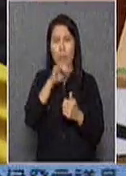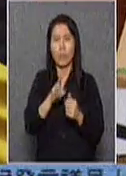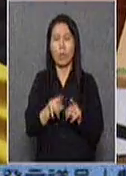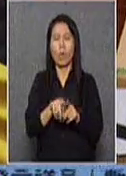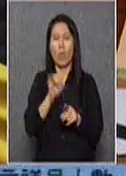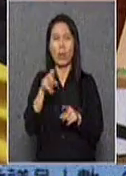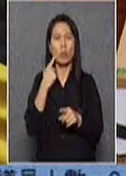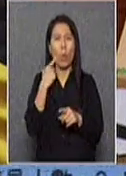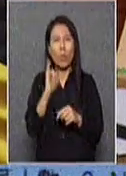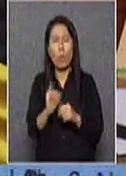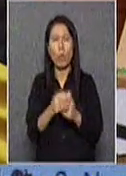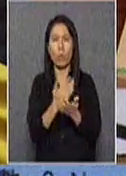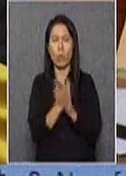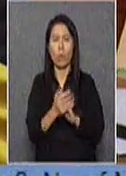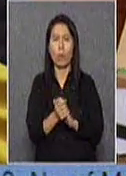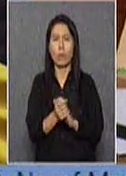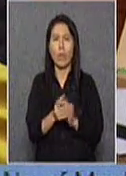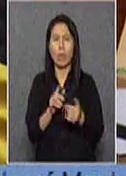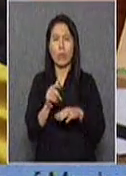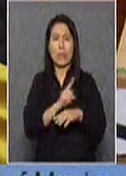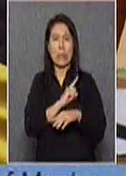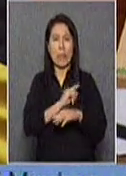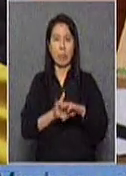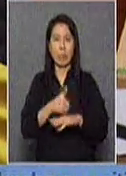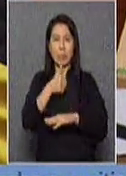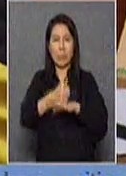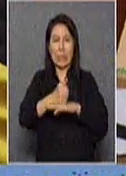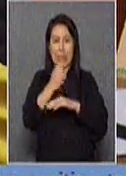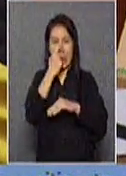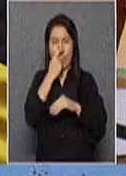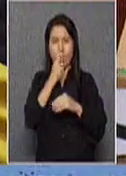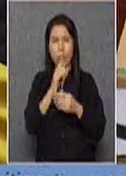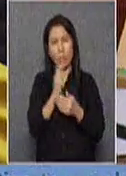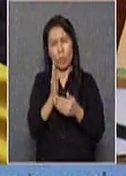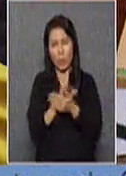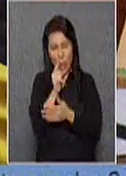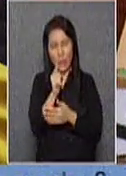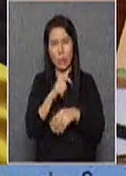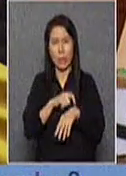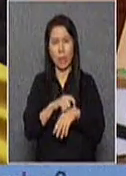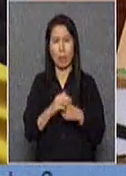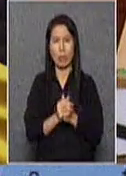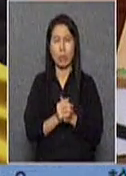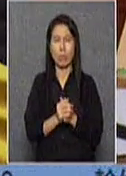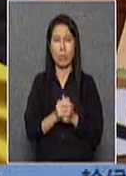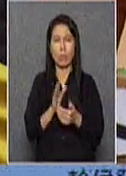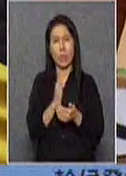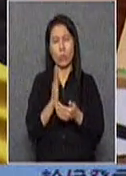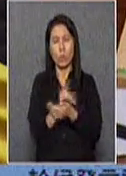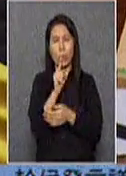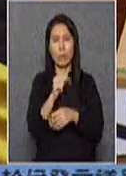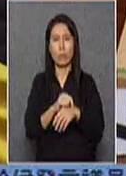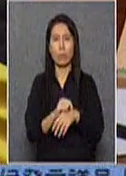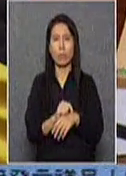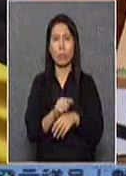吧？但是你執政之後眨眼都一年過一年了，差不多一年了，你究